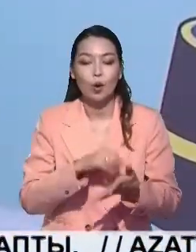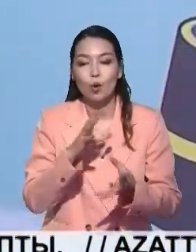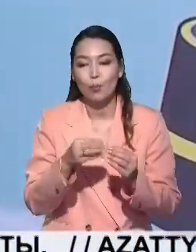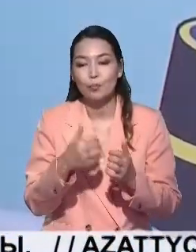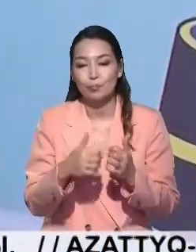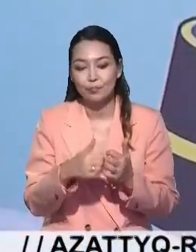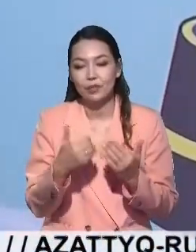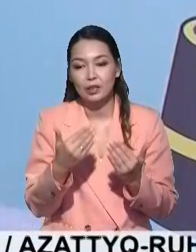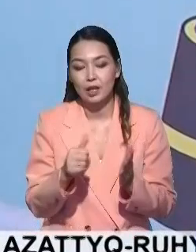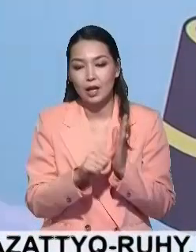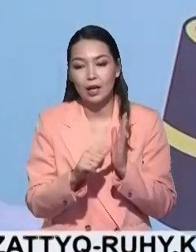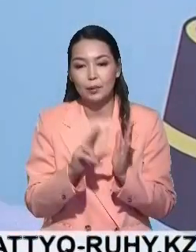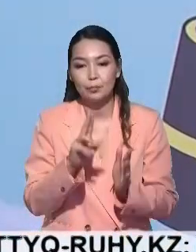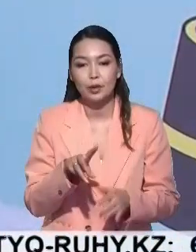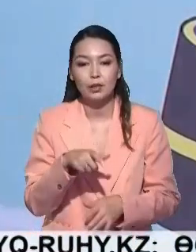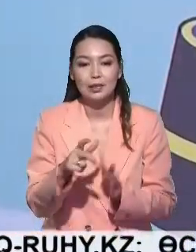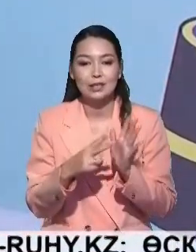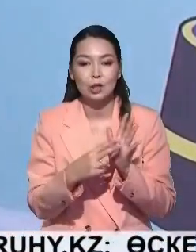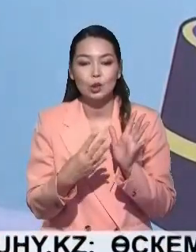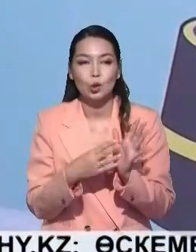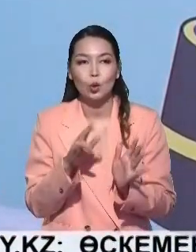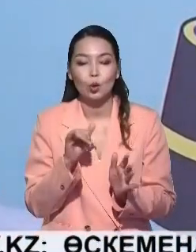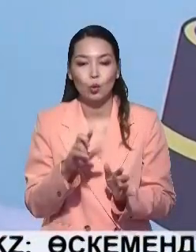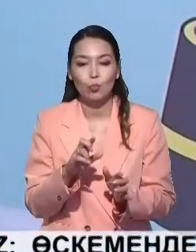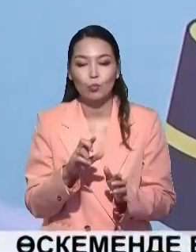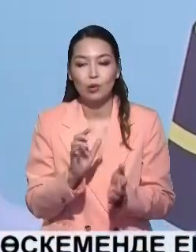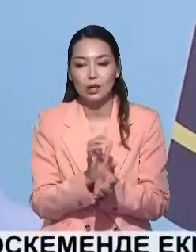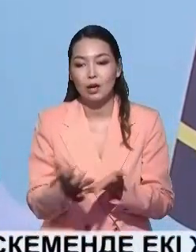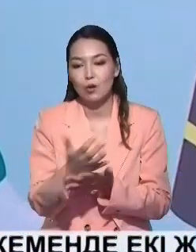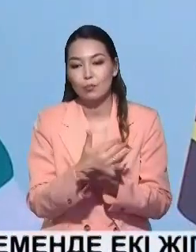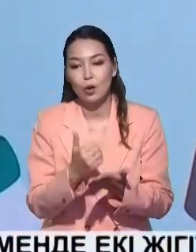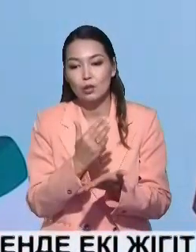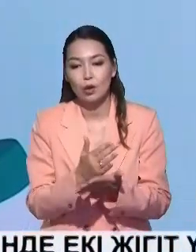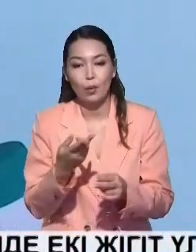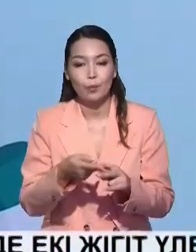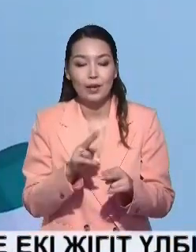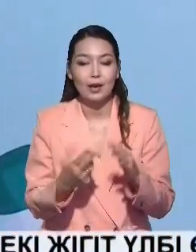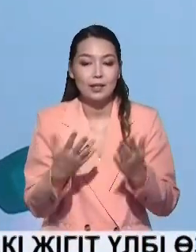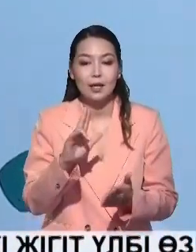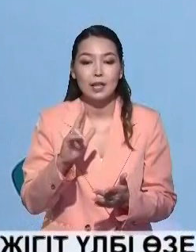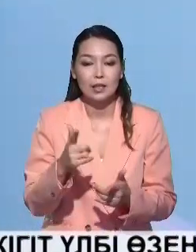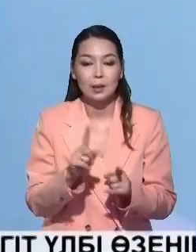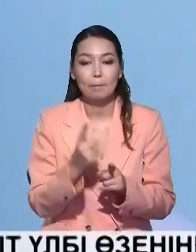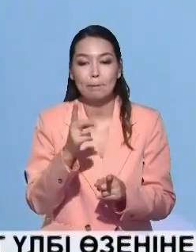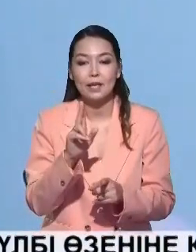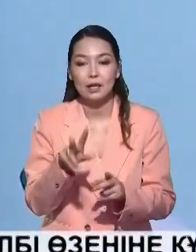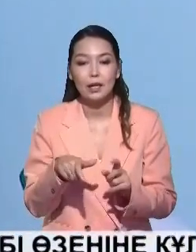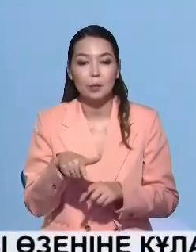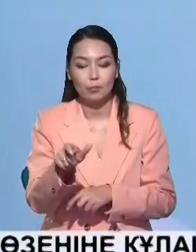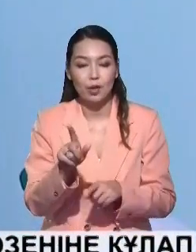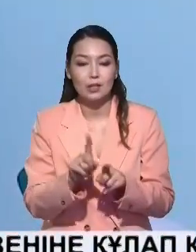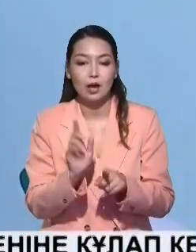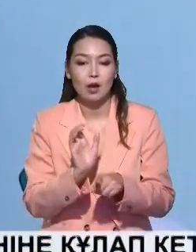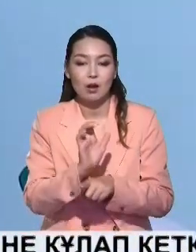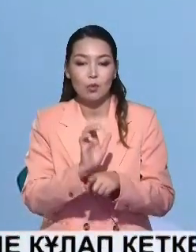60 километрге 8-9 куб мусор жиналады екен. Ал оны егер де килограммға 1 километрге шағатын